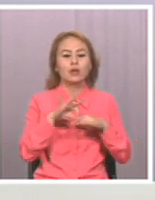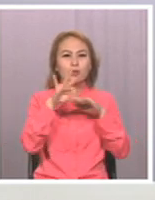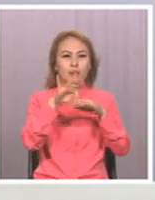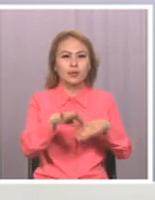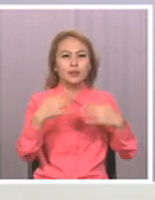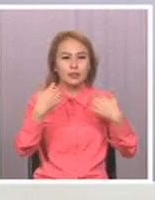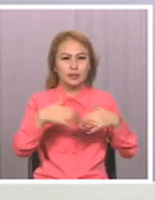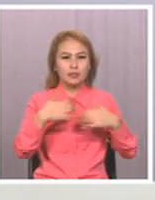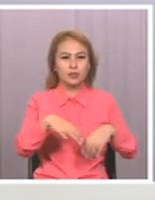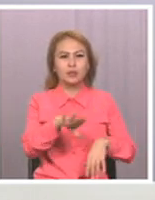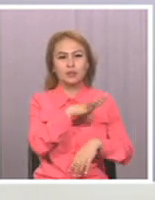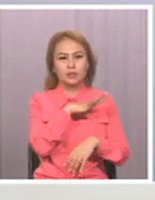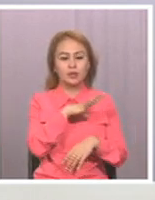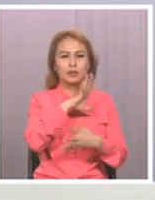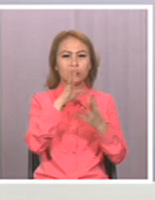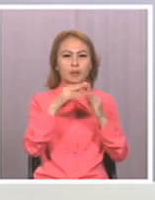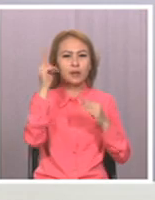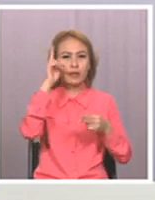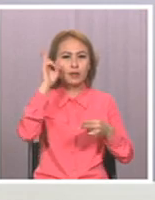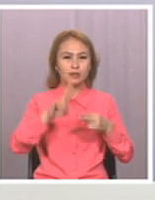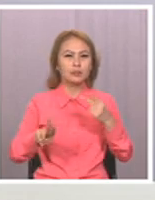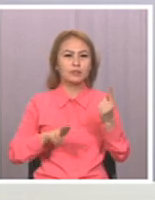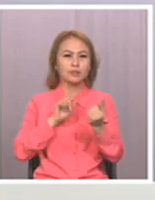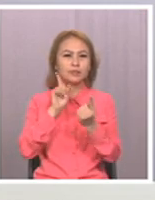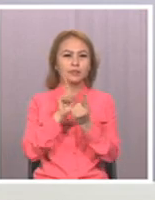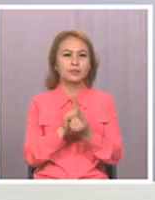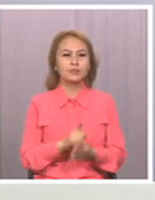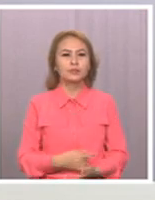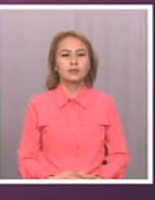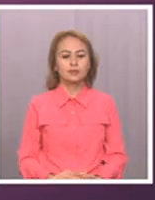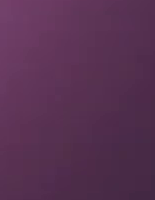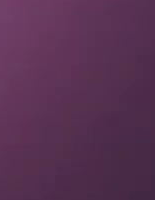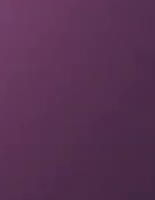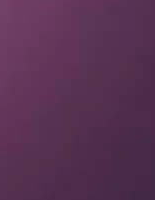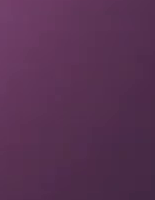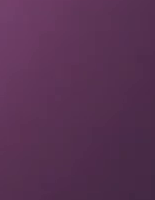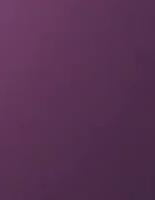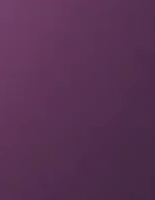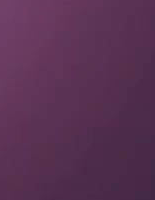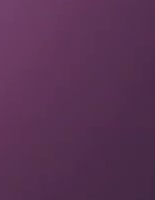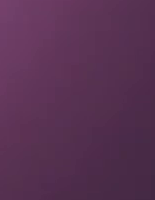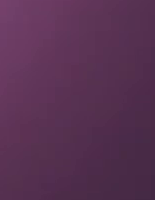есептер шығардық. Осымен сабағымызды аяқтаймыз. Сау болыңыздар!